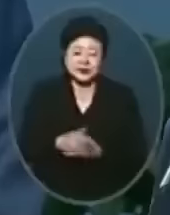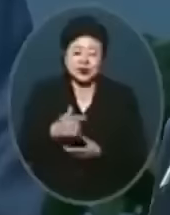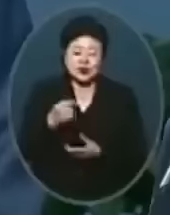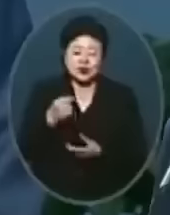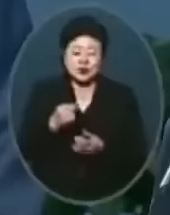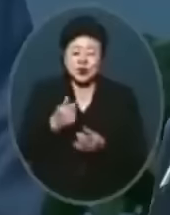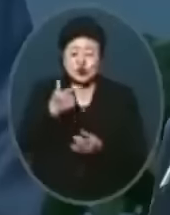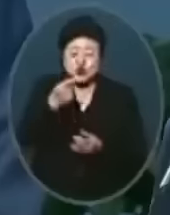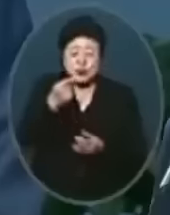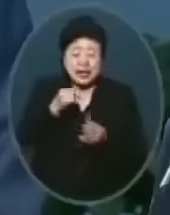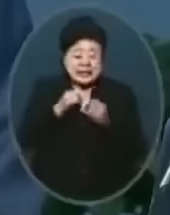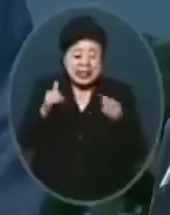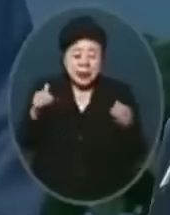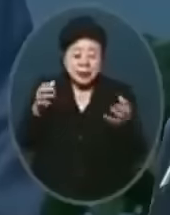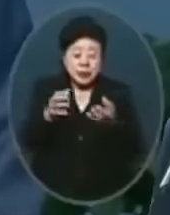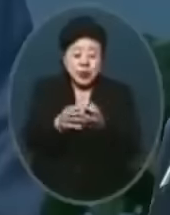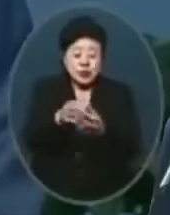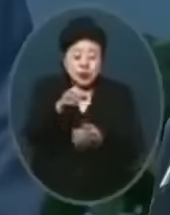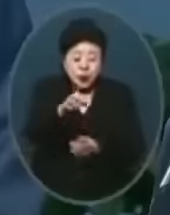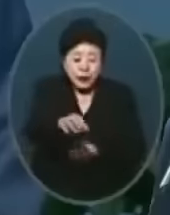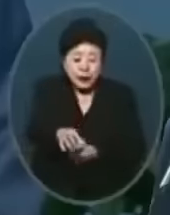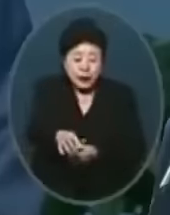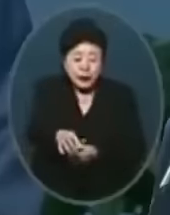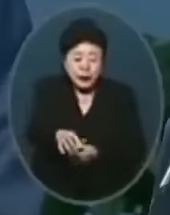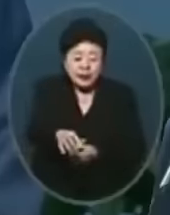6만 명 모인 곳을